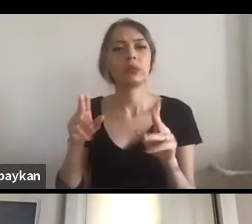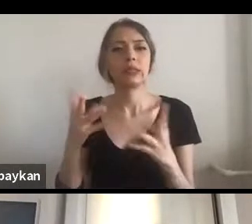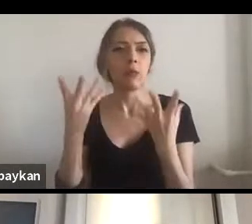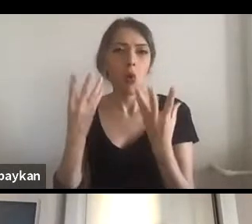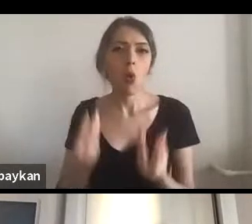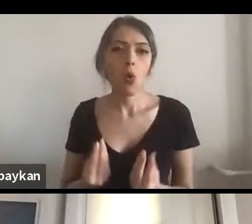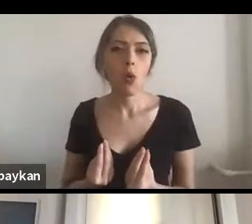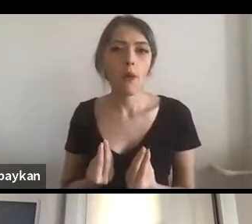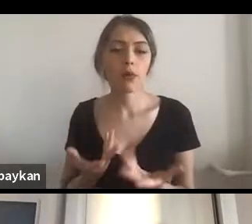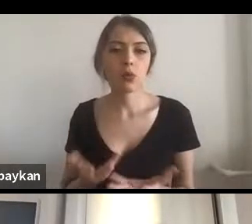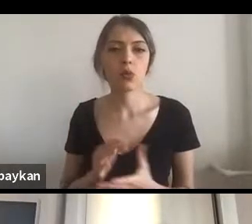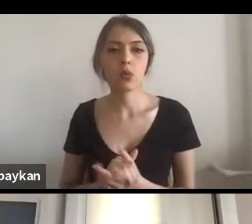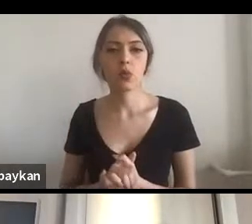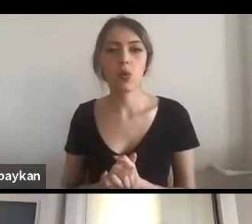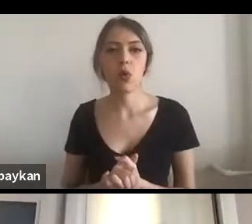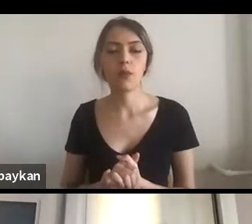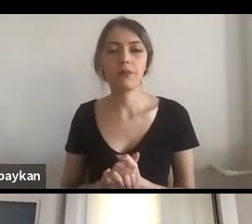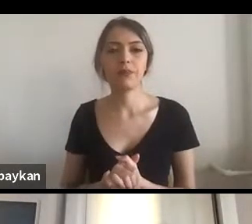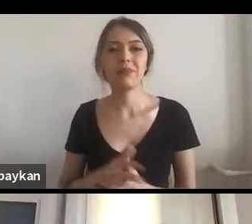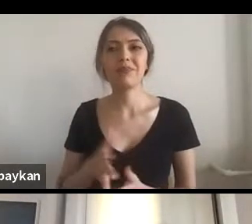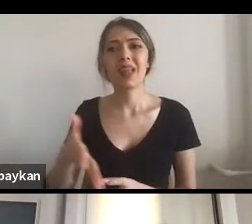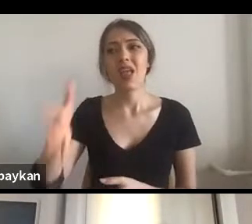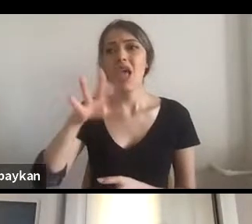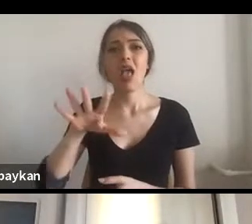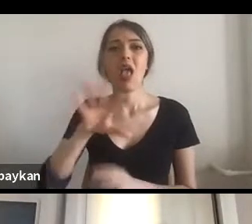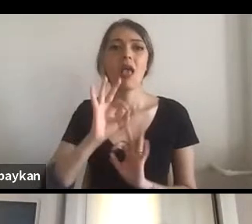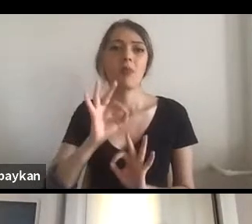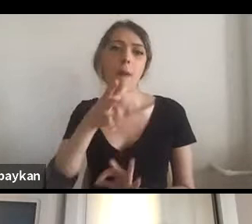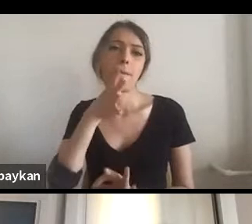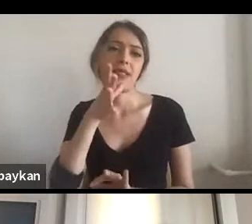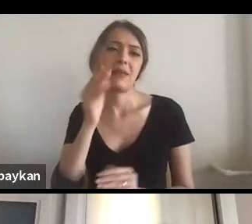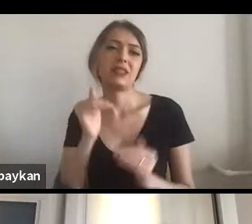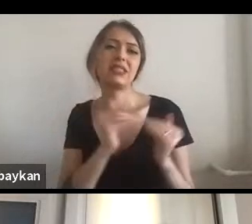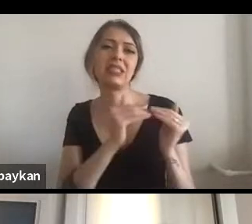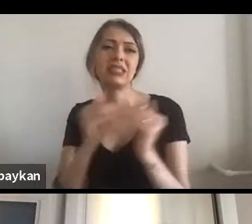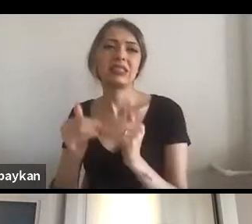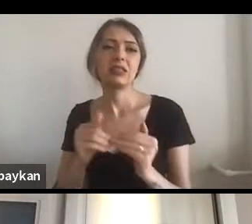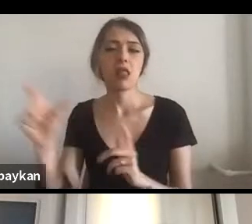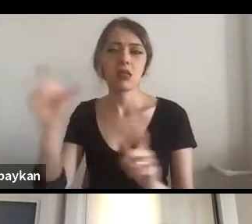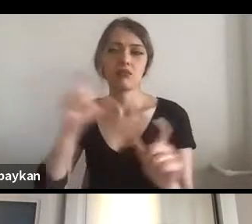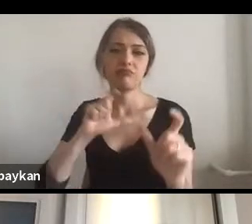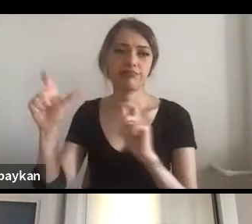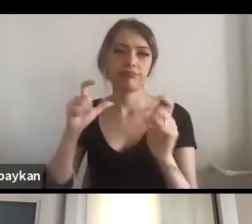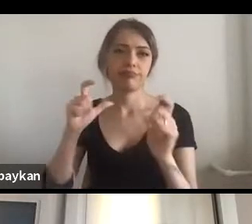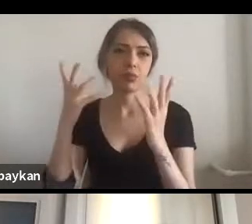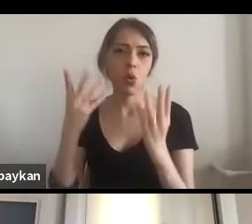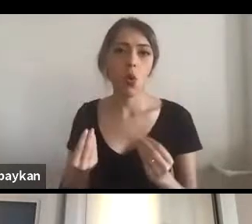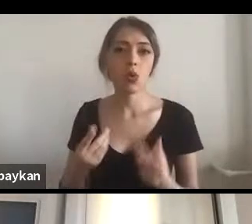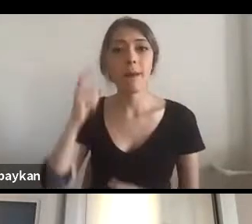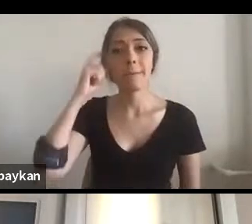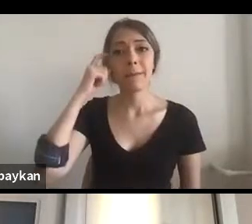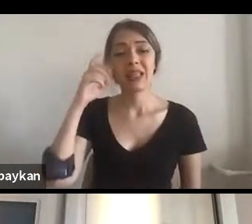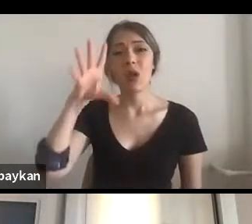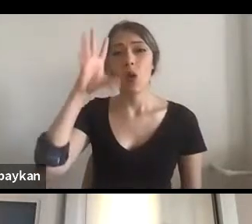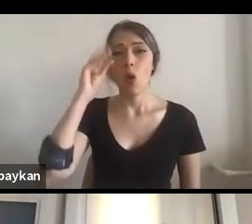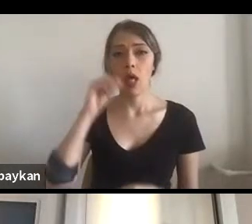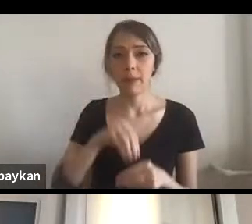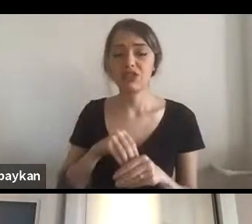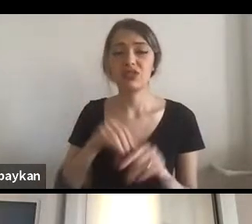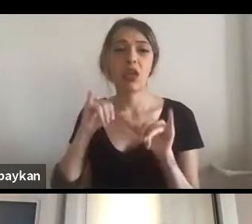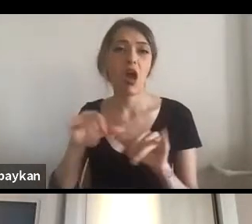üzere ezber diyeceğim standartlaşmış yanıtlarsa, bilgi edinmeler için de aynı şey söz